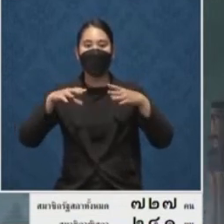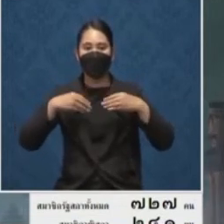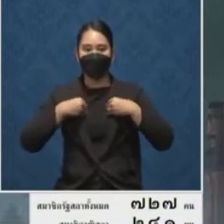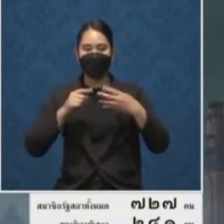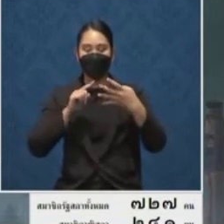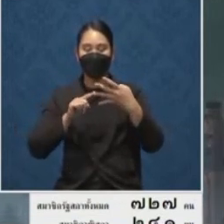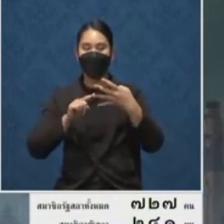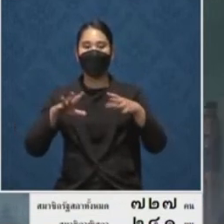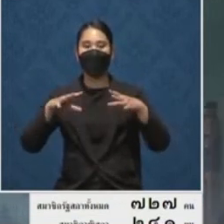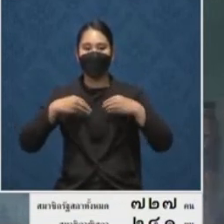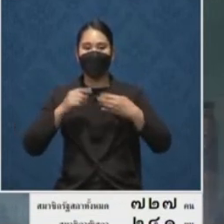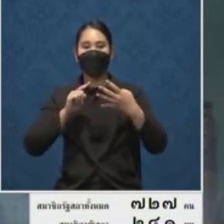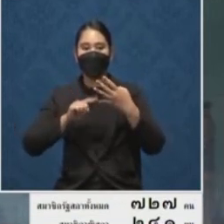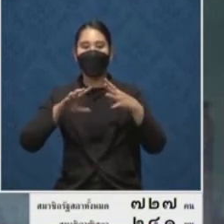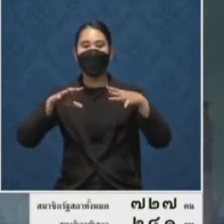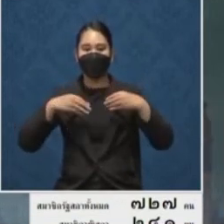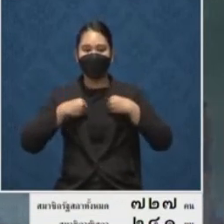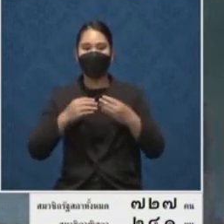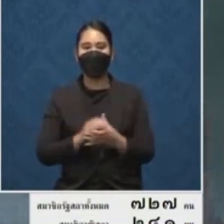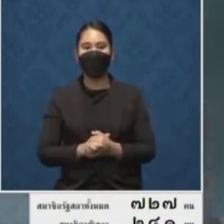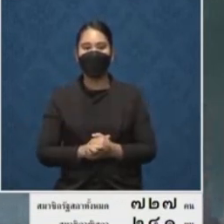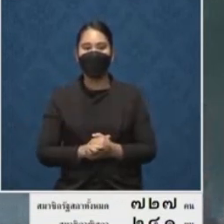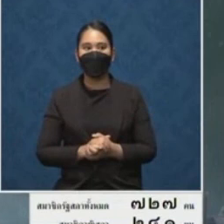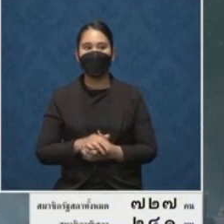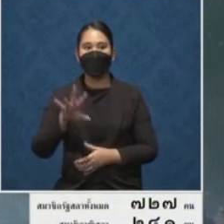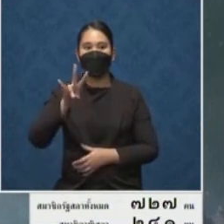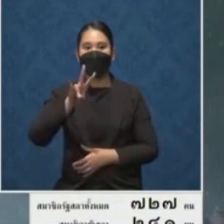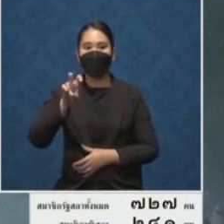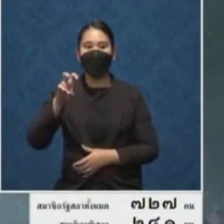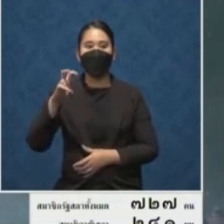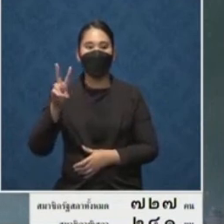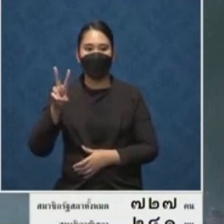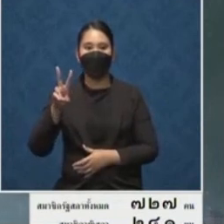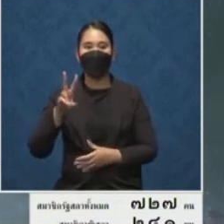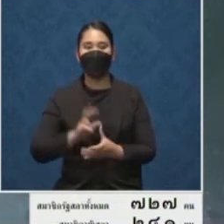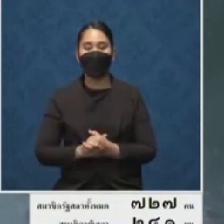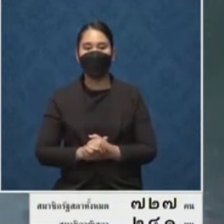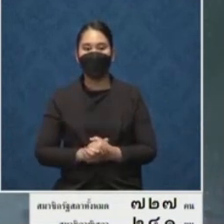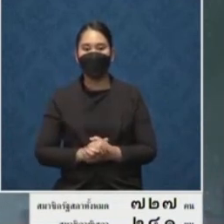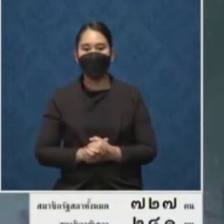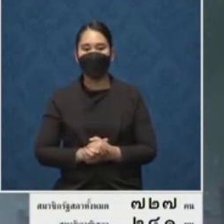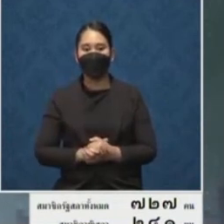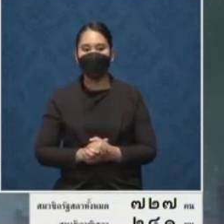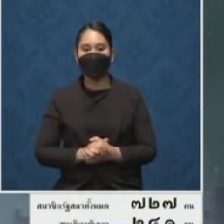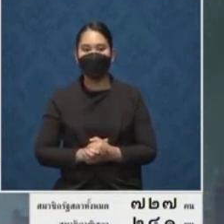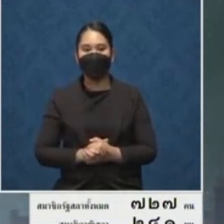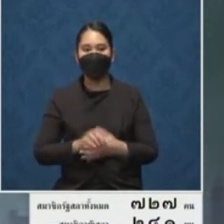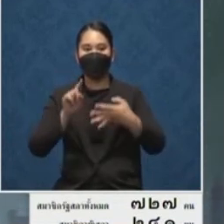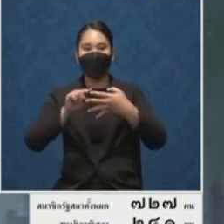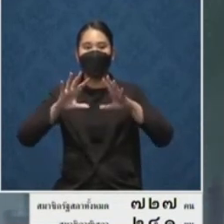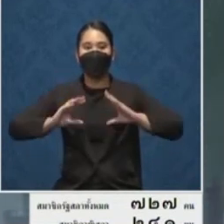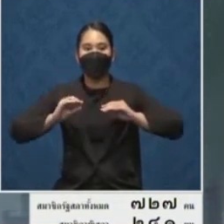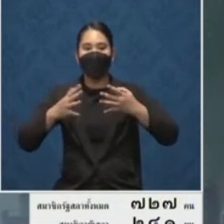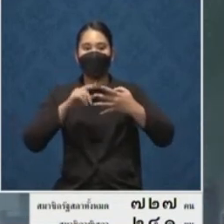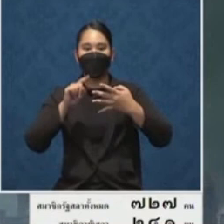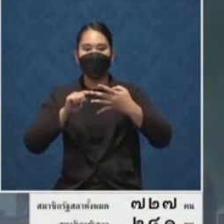1รับหลักการ2รับหลักการ3รับหลักการ4รับหลักการครับ 702พลเอกอาชานัย